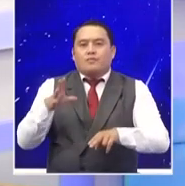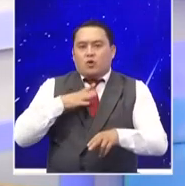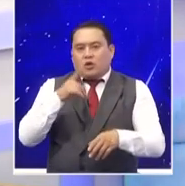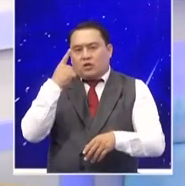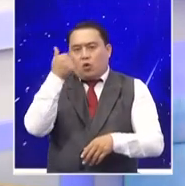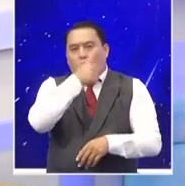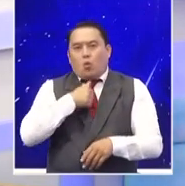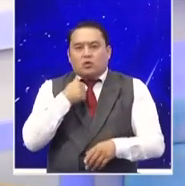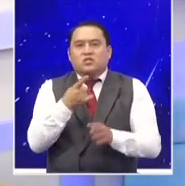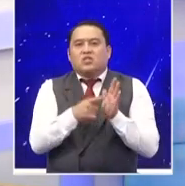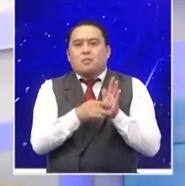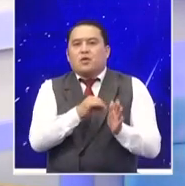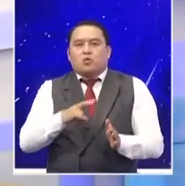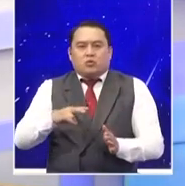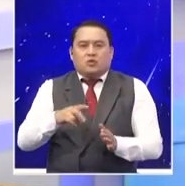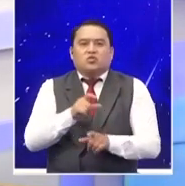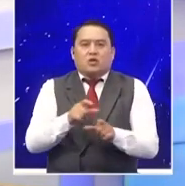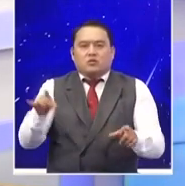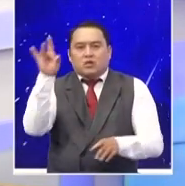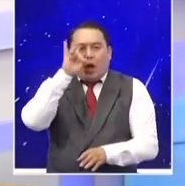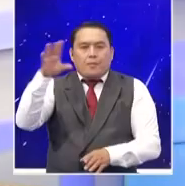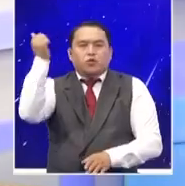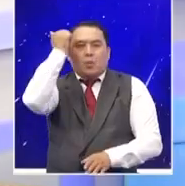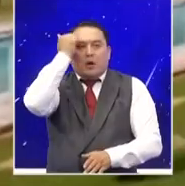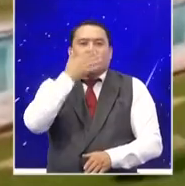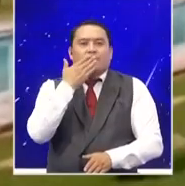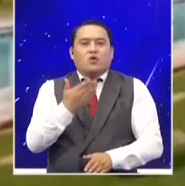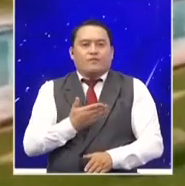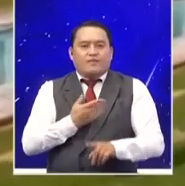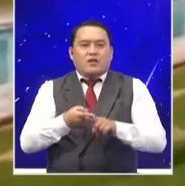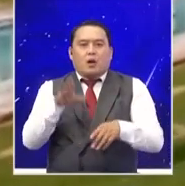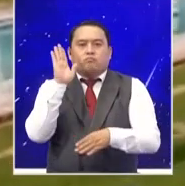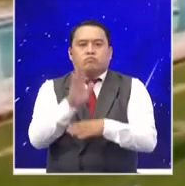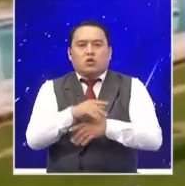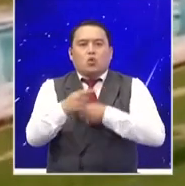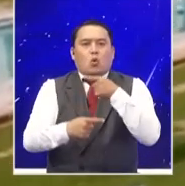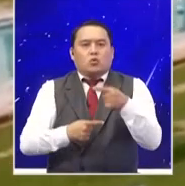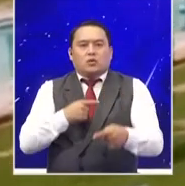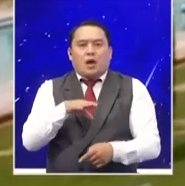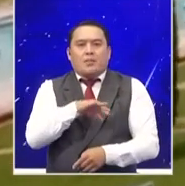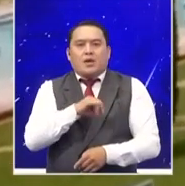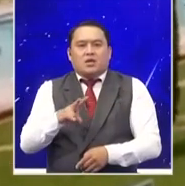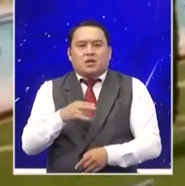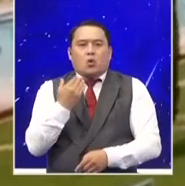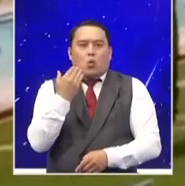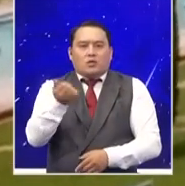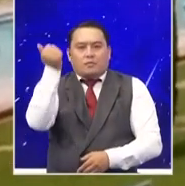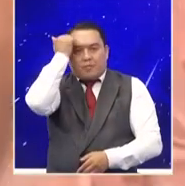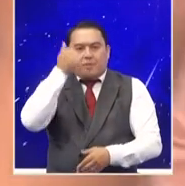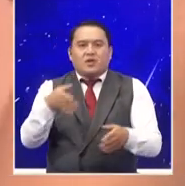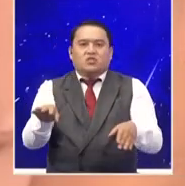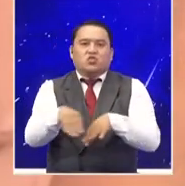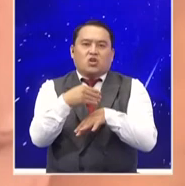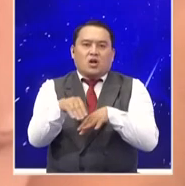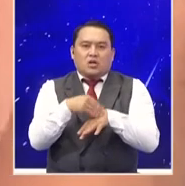год до 7 миллионов посетителей. Знаменитый памятник любви был построен по приказу потомка Тамерлана Шах-Джахана в память о